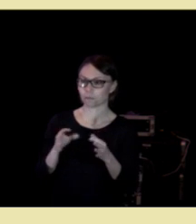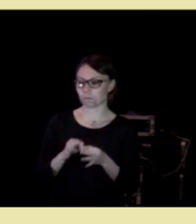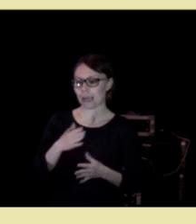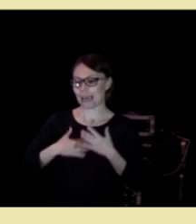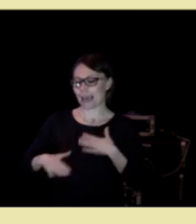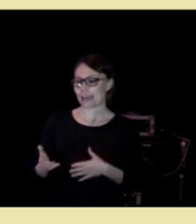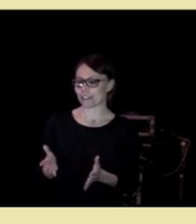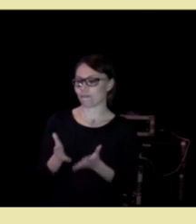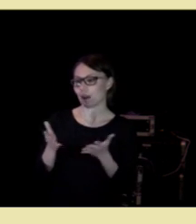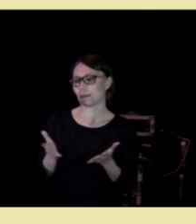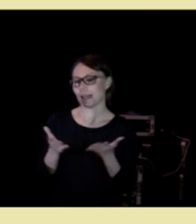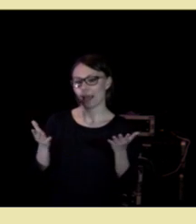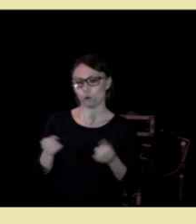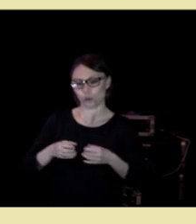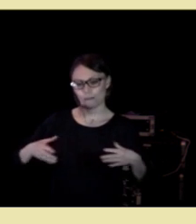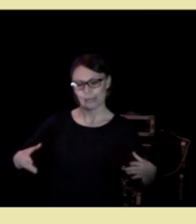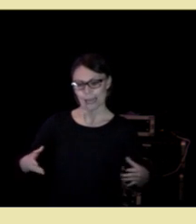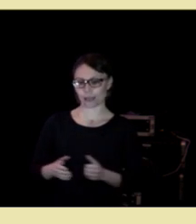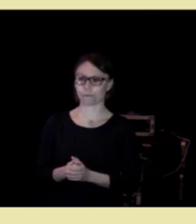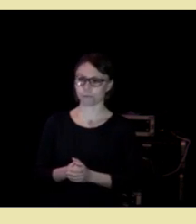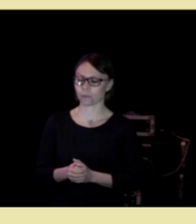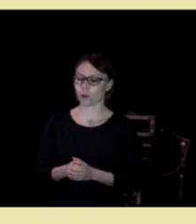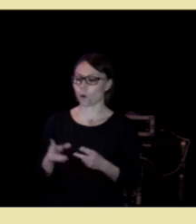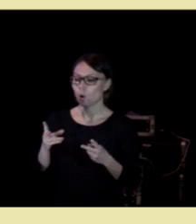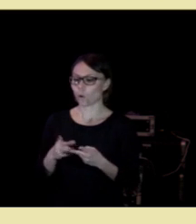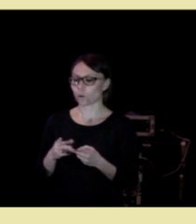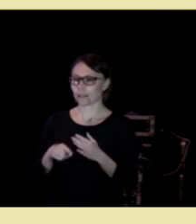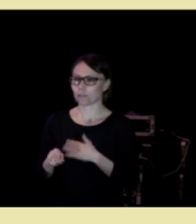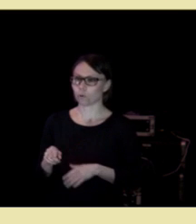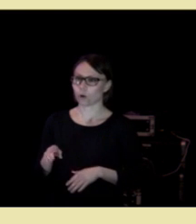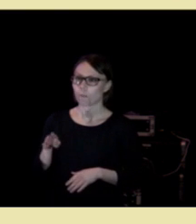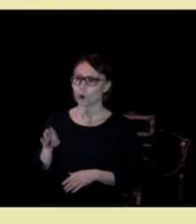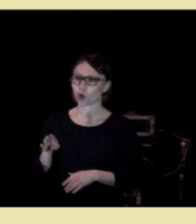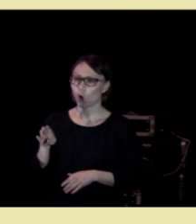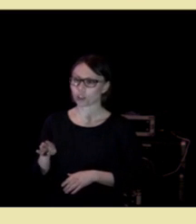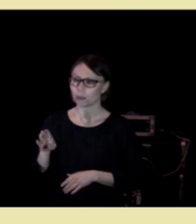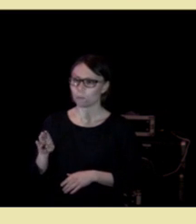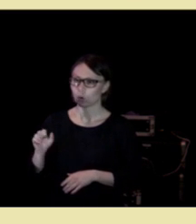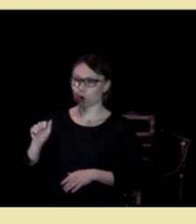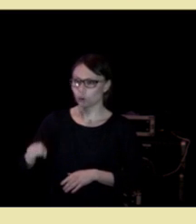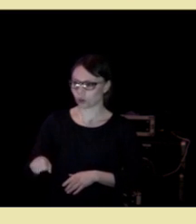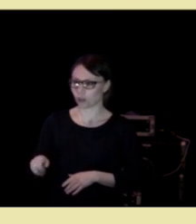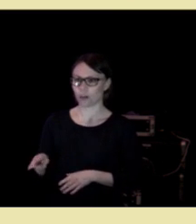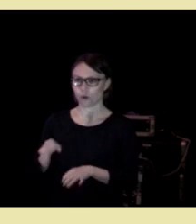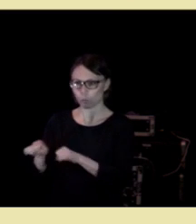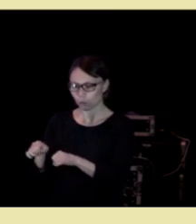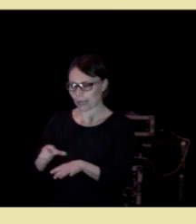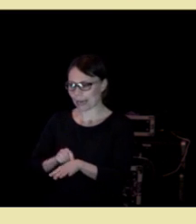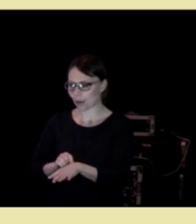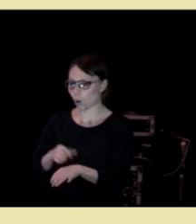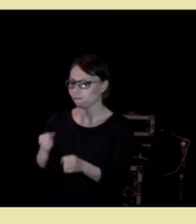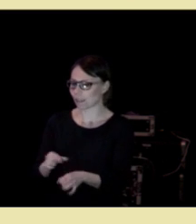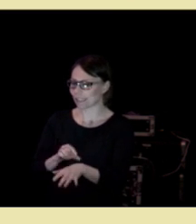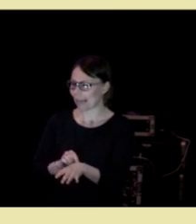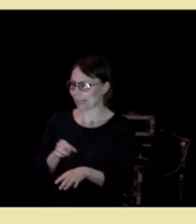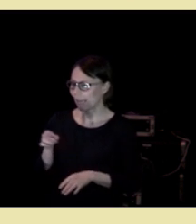helsefremmende utvikling. Og Åse Ingeborg Borgås kommunelege og fastlege